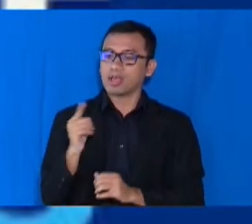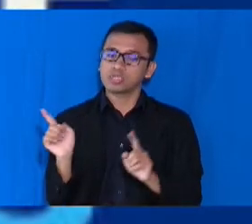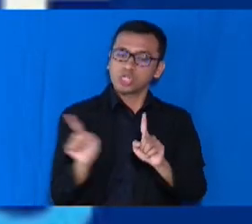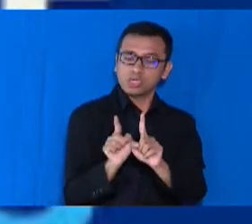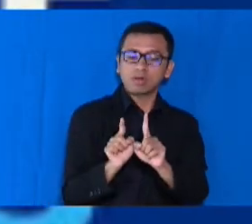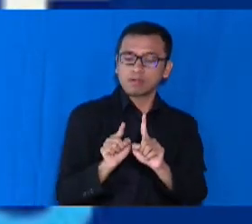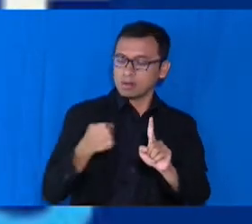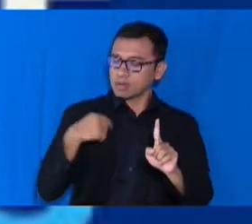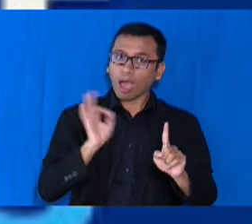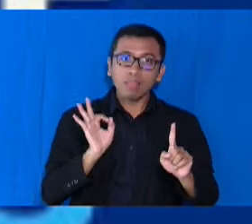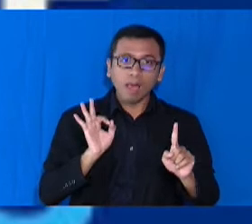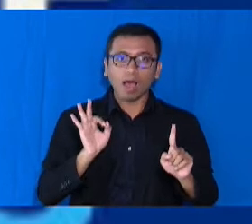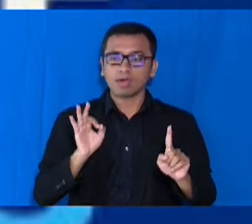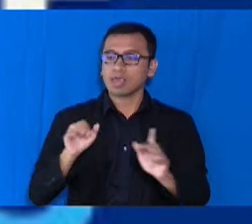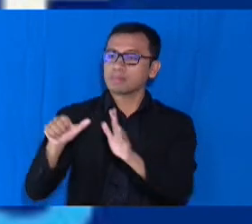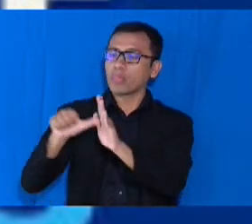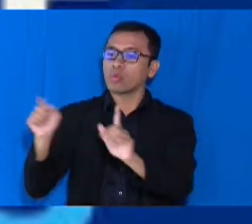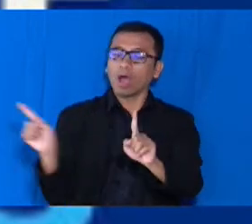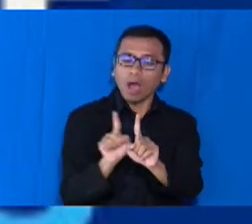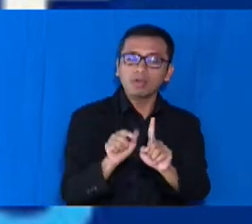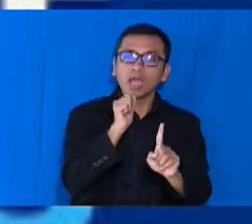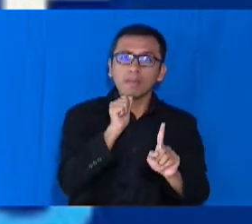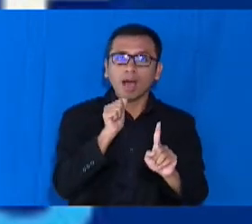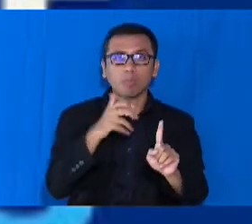ini. Orang tua